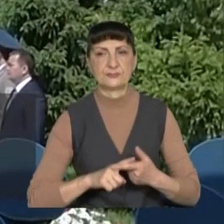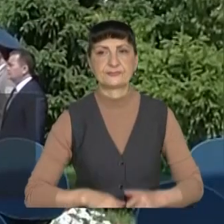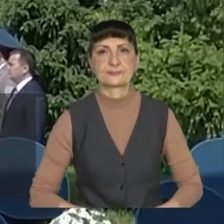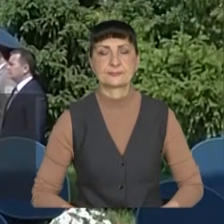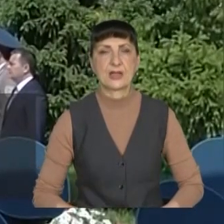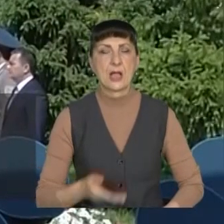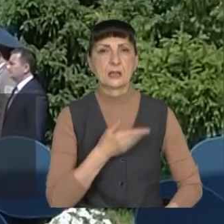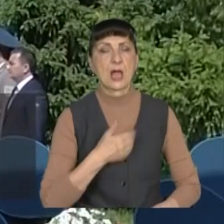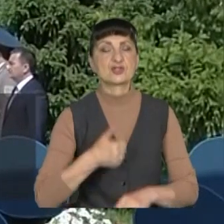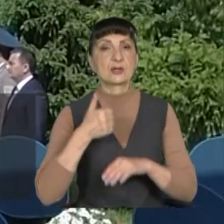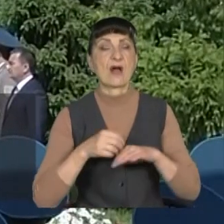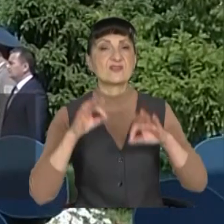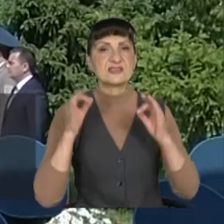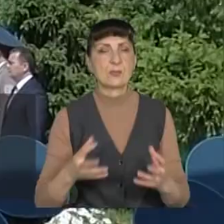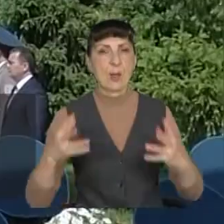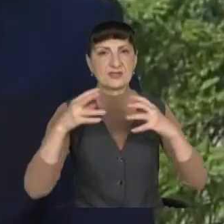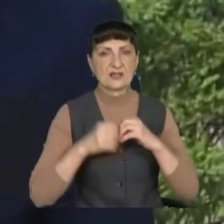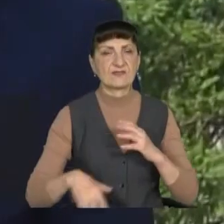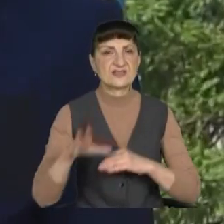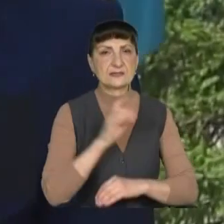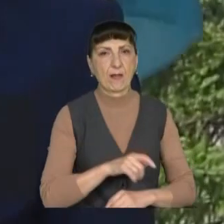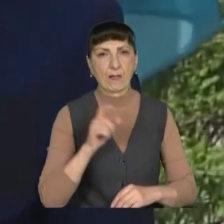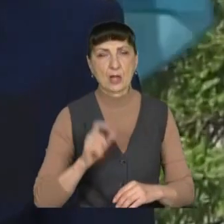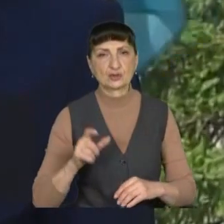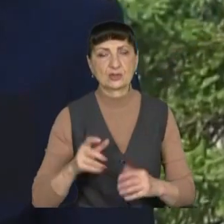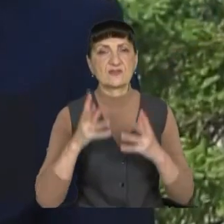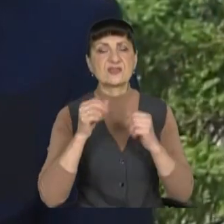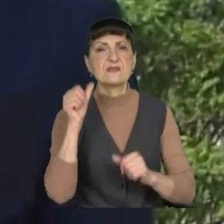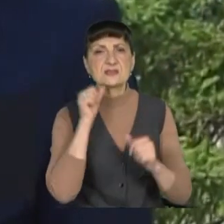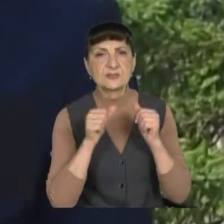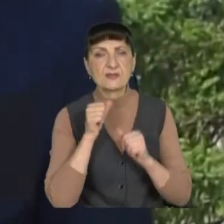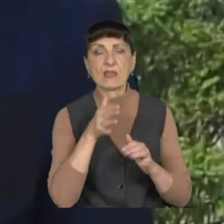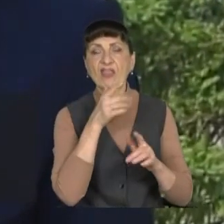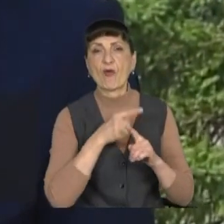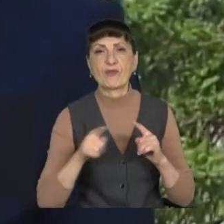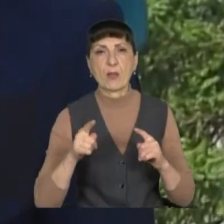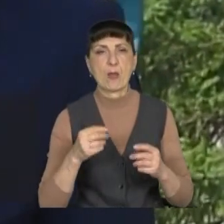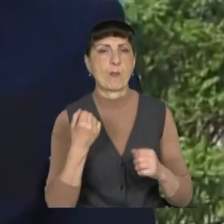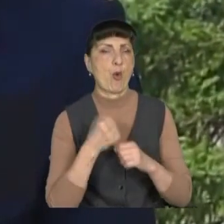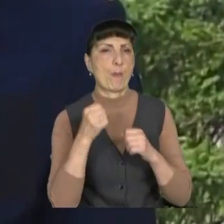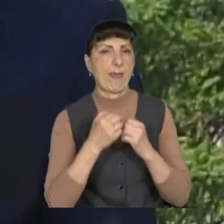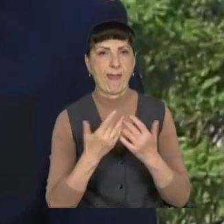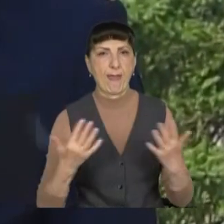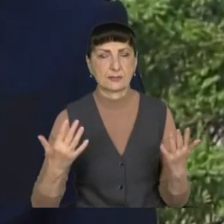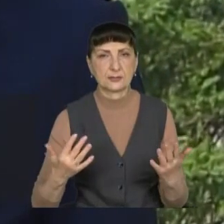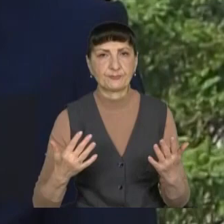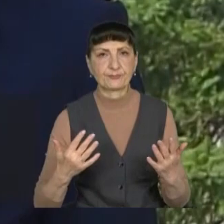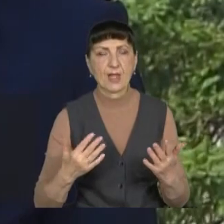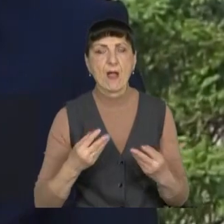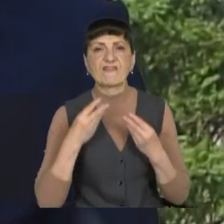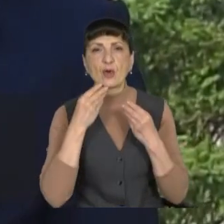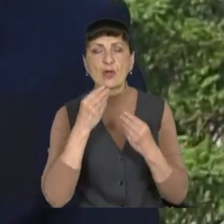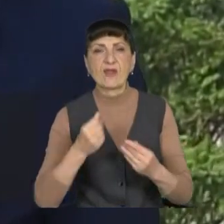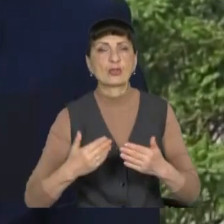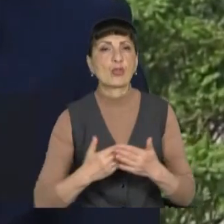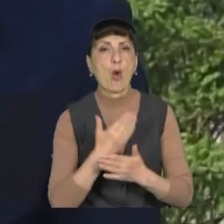Наши главные символы объединяют всех граждан, как в дни испытаний, так и во время триумфальных побед. Вдохновляет